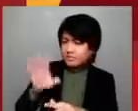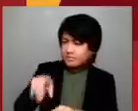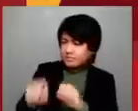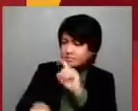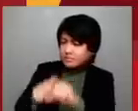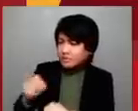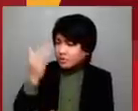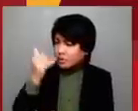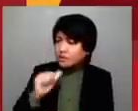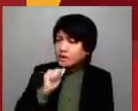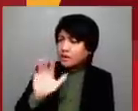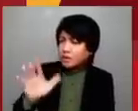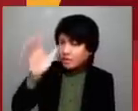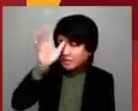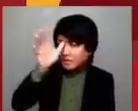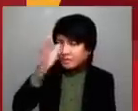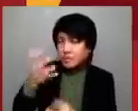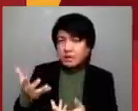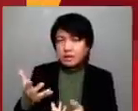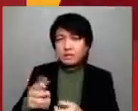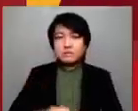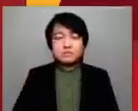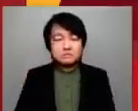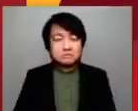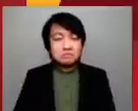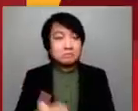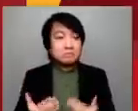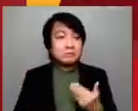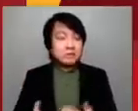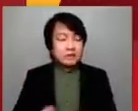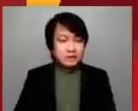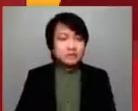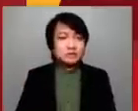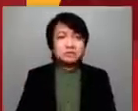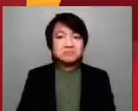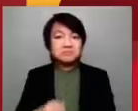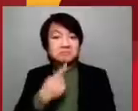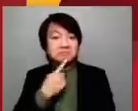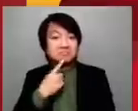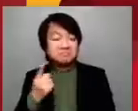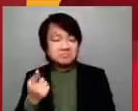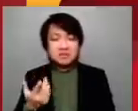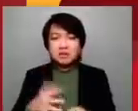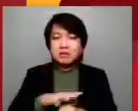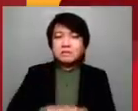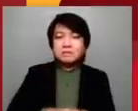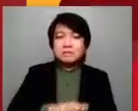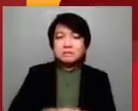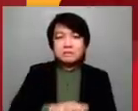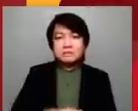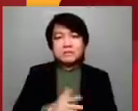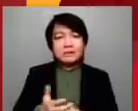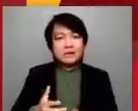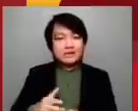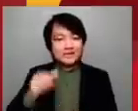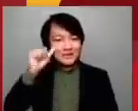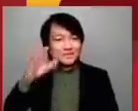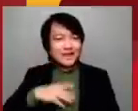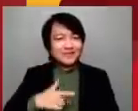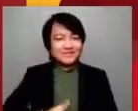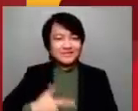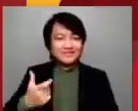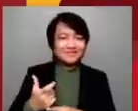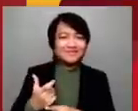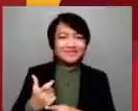hress na siguro si sir Wilfredo hindi rin nagsi ng affidavit si Gonzalez na isa sa mga hinihingi ng LTO nang